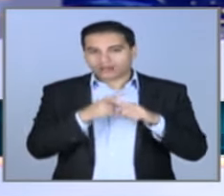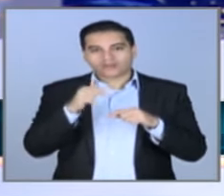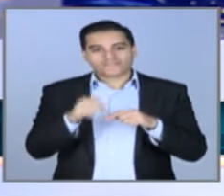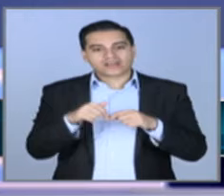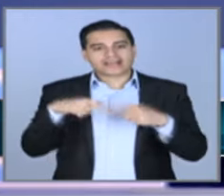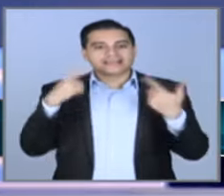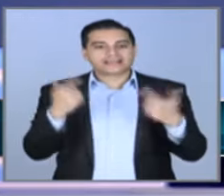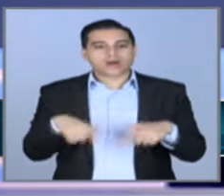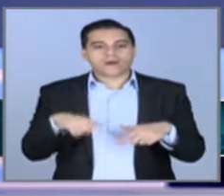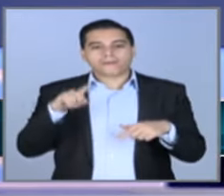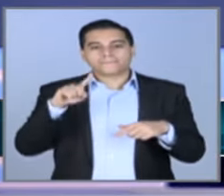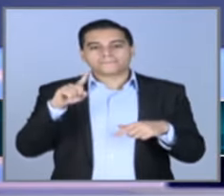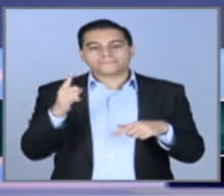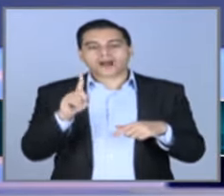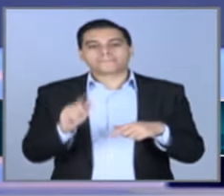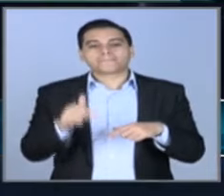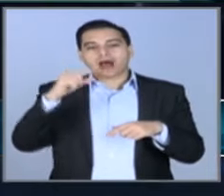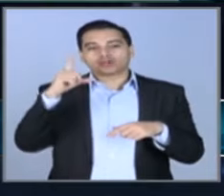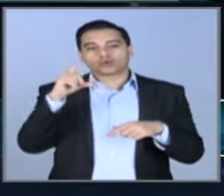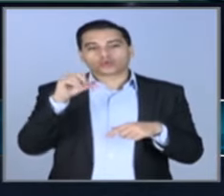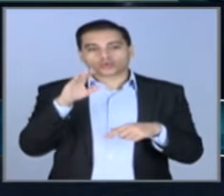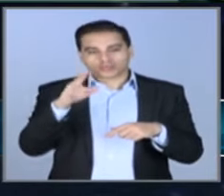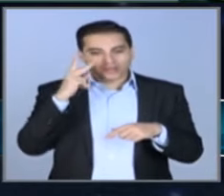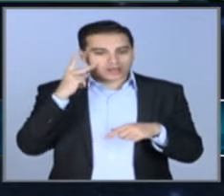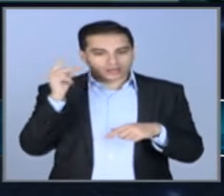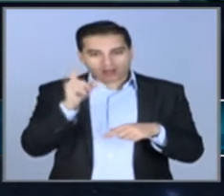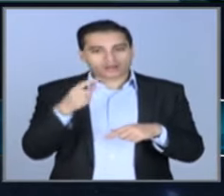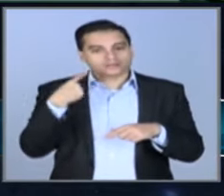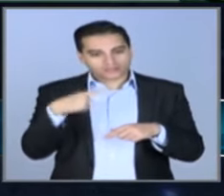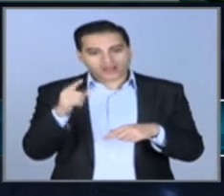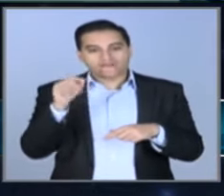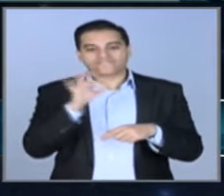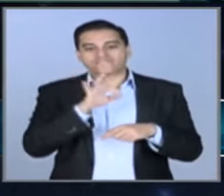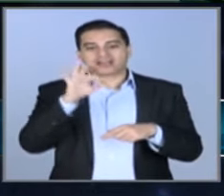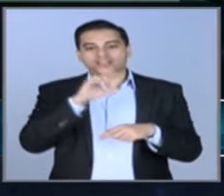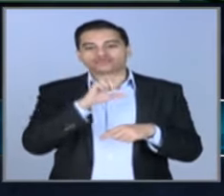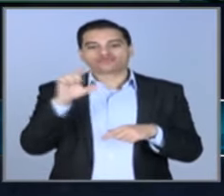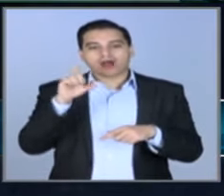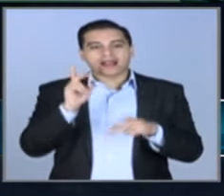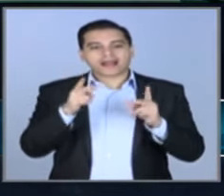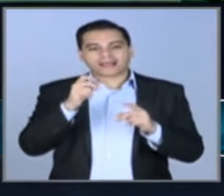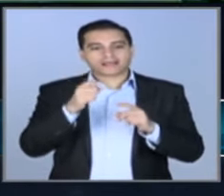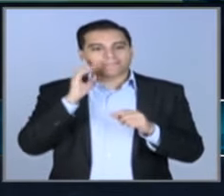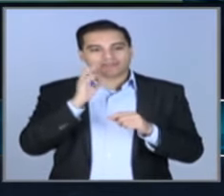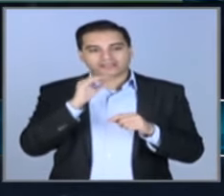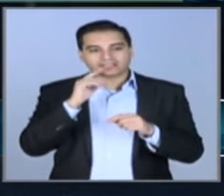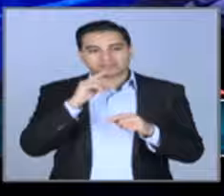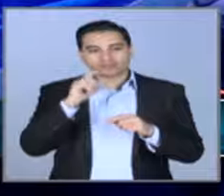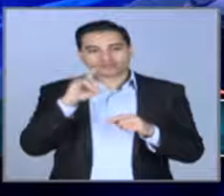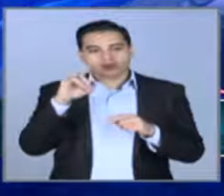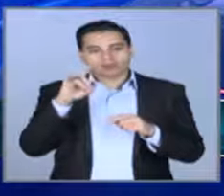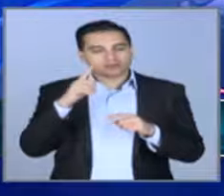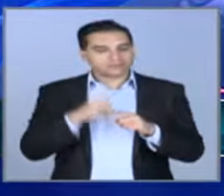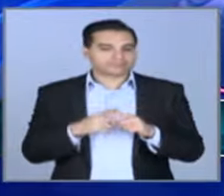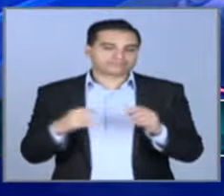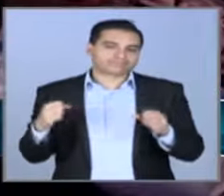استقلت بربادوس عام 1966 ميلادي؟ بريطانيا. صح. في أي شهر ميلادي يتم الاحتفال بعيد تحرير سيناء؟ أكتوبر.